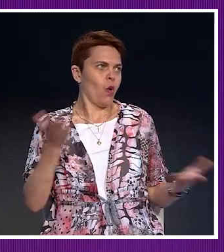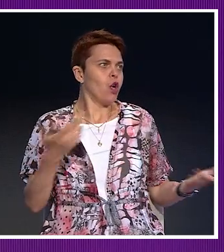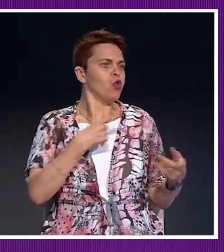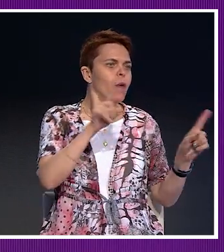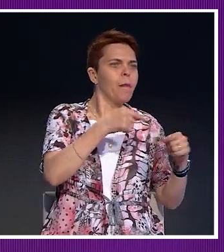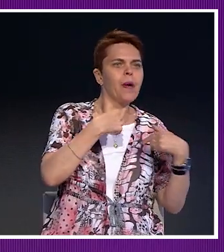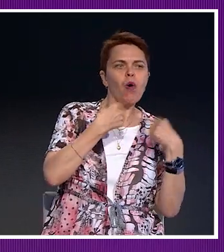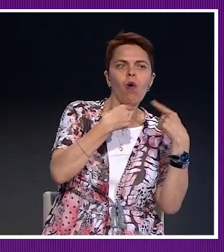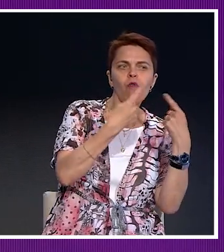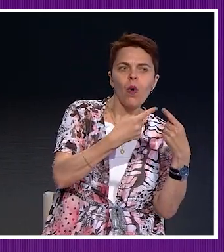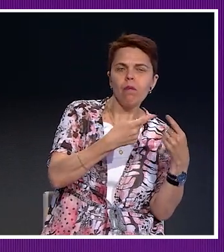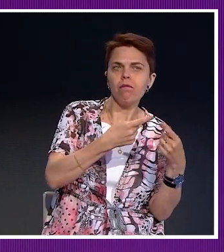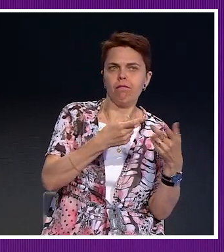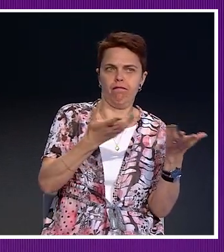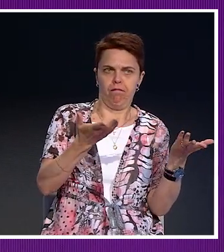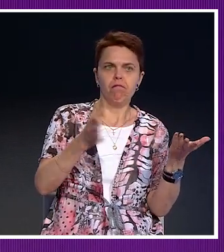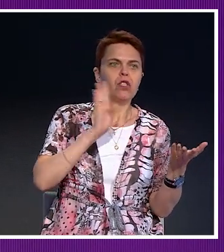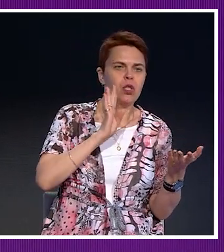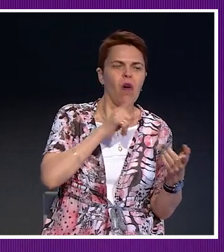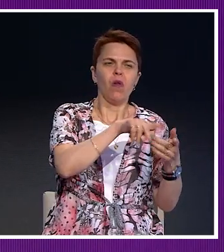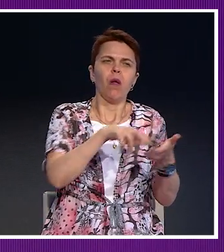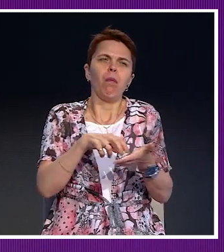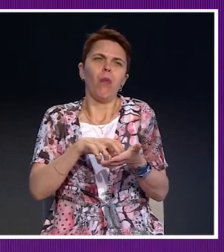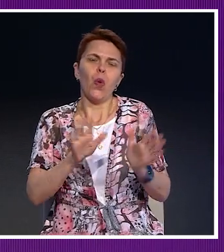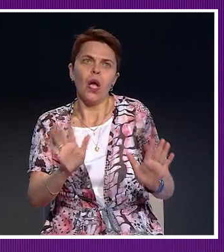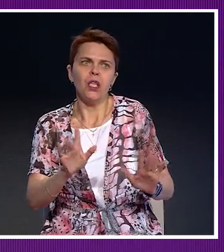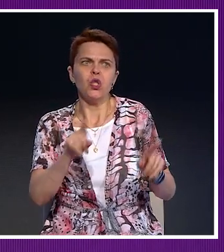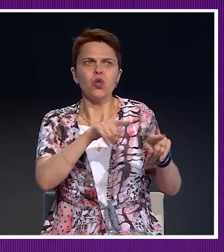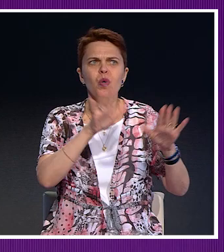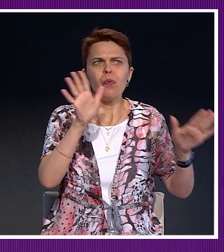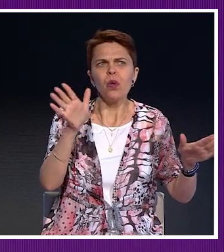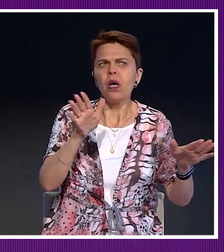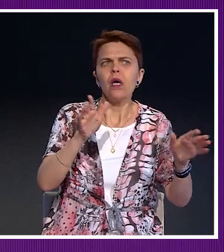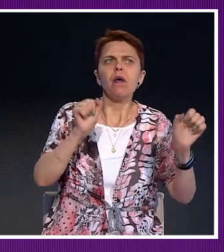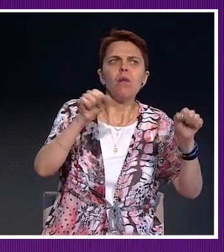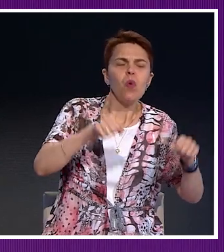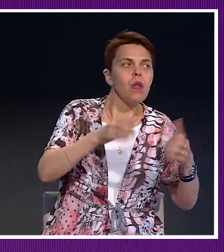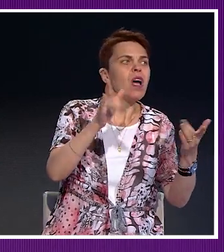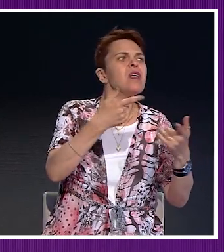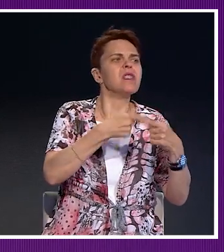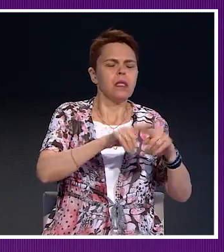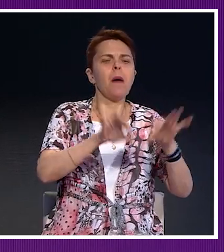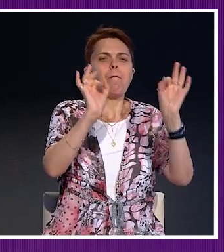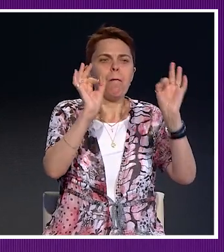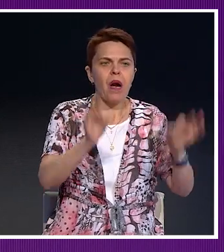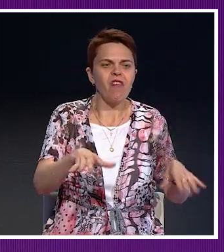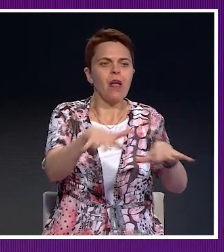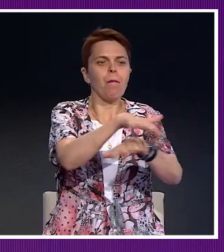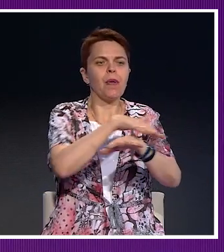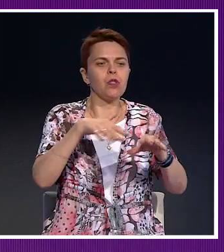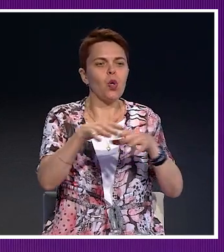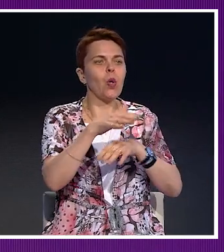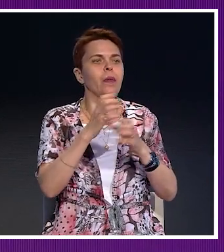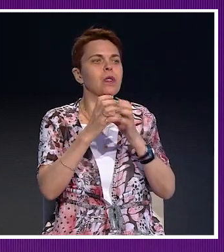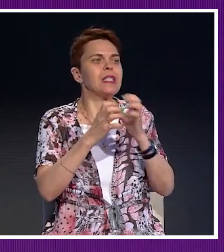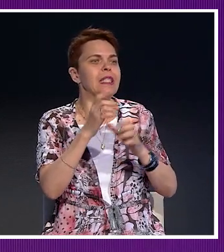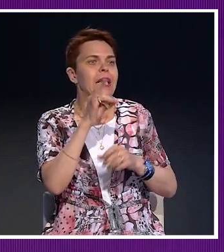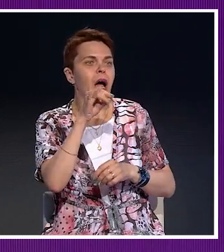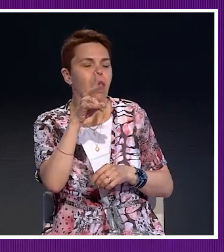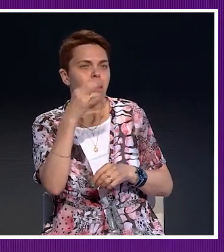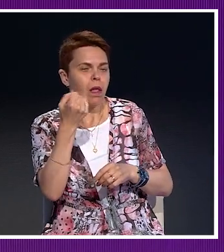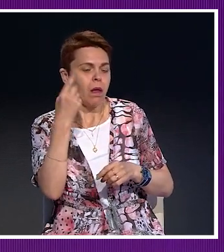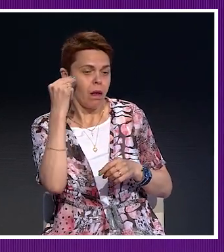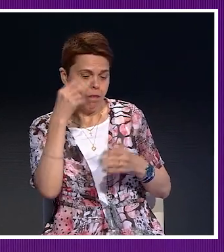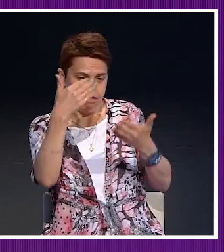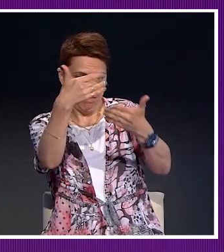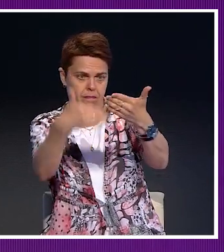коли ми говоримо з жінками, вони переживають, вони бояться, що вони будуть стикатися з булінгом. І це правда, тому що міжнародні дані і українські дані показують,